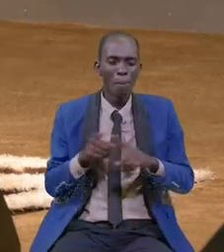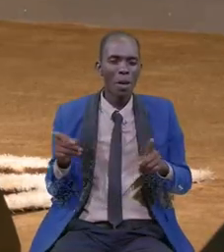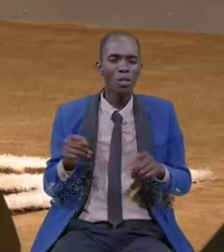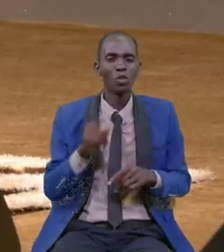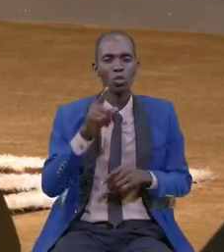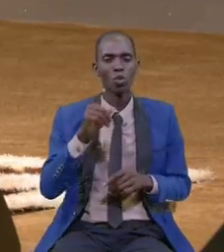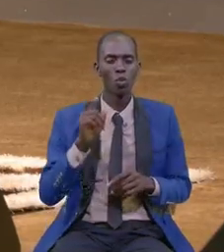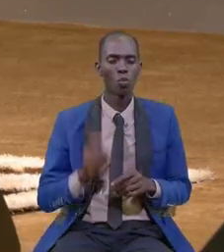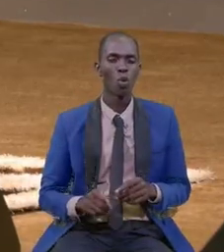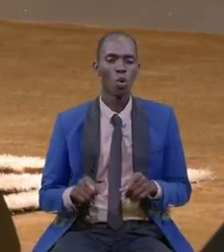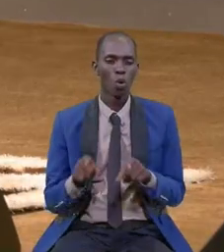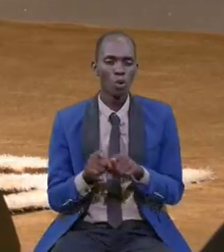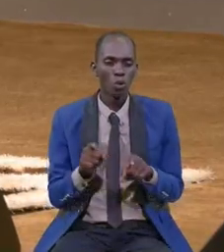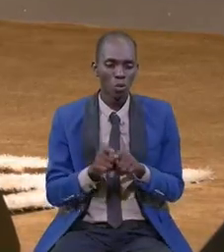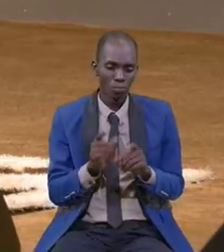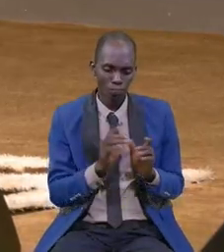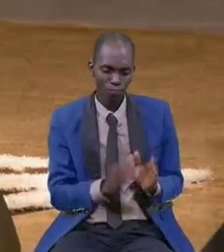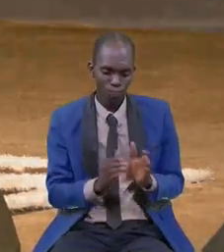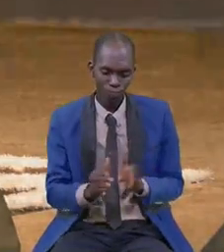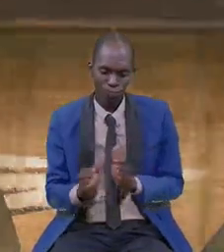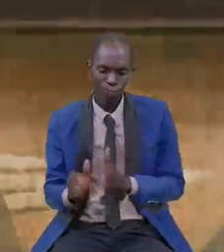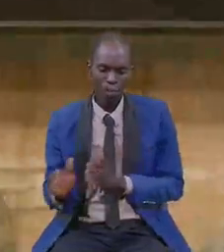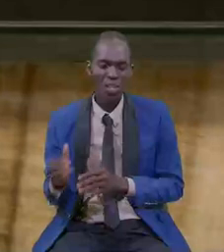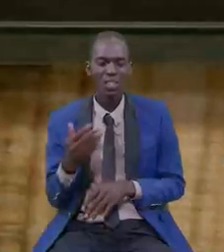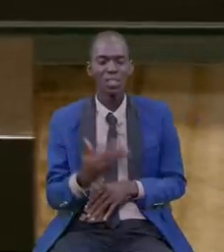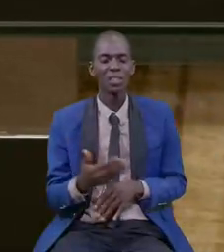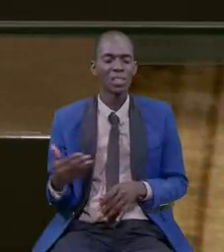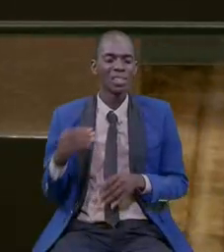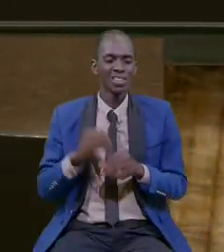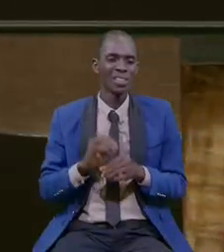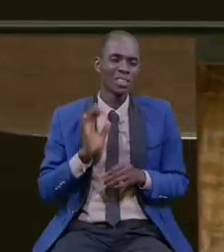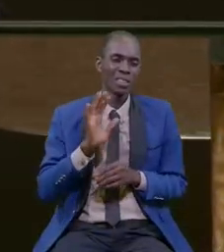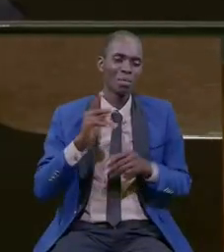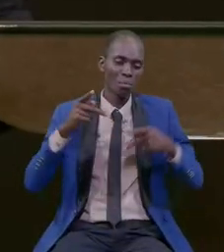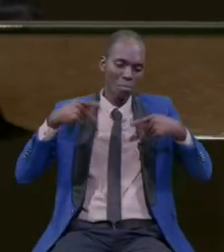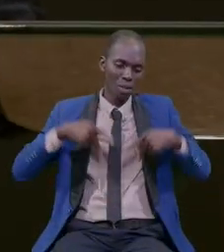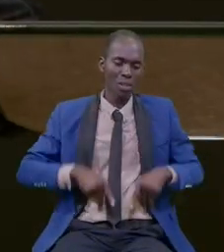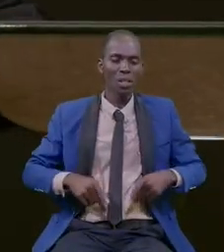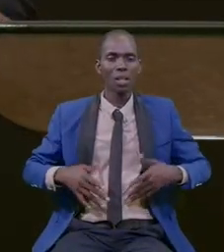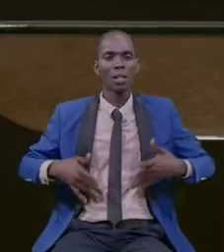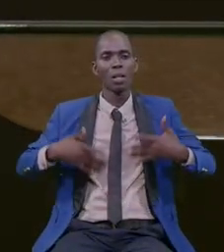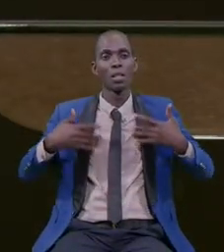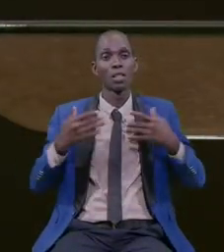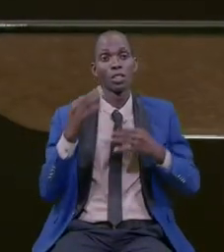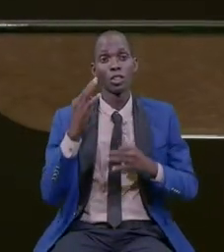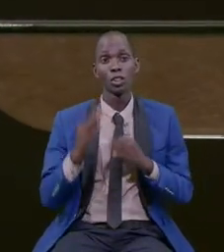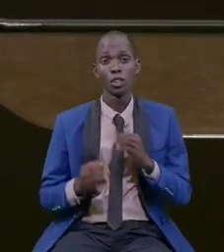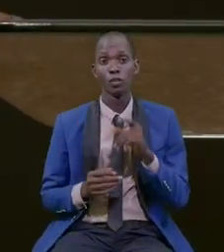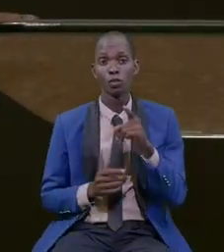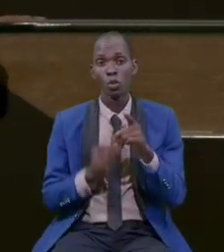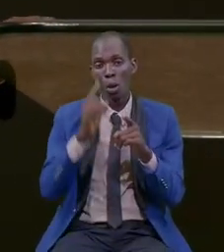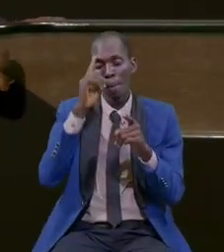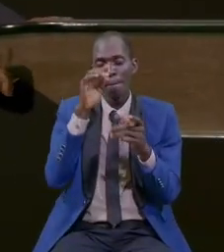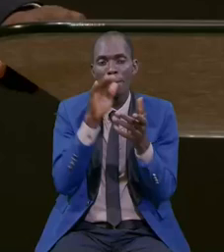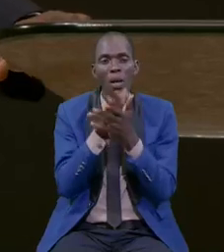mettre les choses en ordre dans sa propre vie si vous croyez en Dieu si vous n'êtes pas en